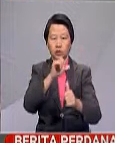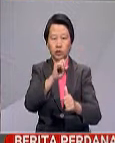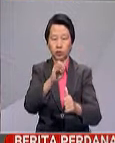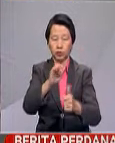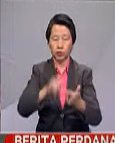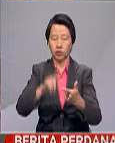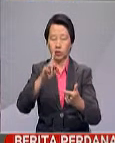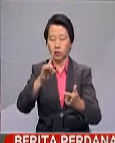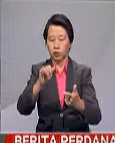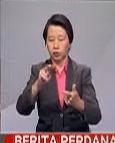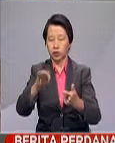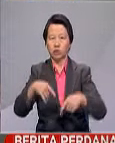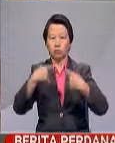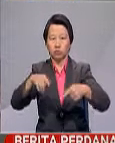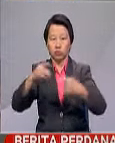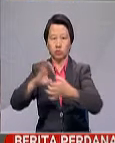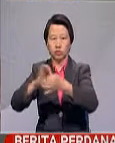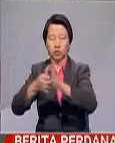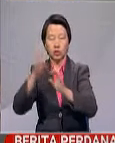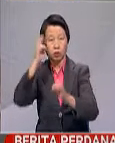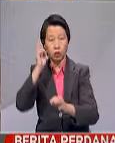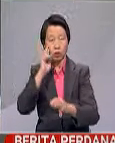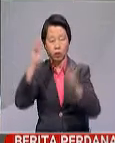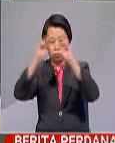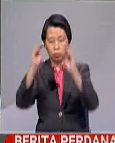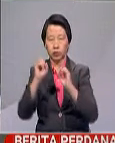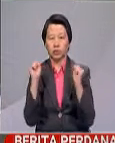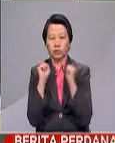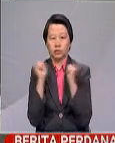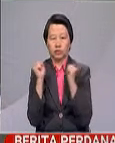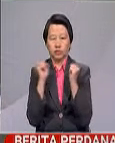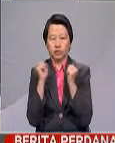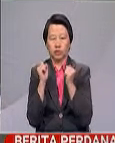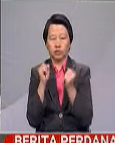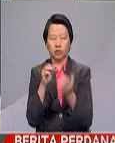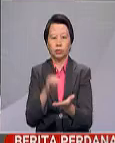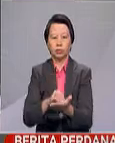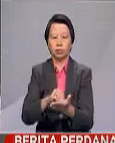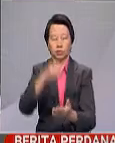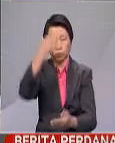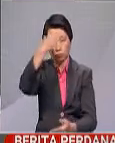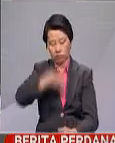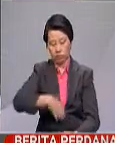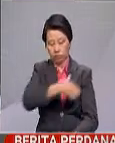Dionitan, berjaya layak bertanding di Olimpik Remaja Musim Sejuk, Lausanne, Switzerland.